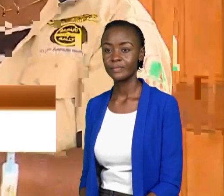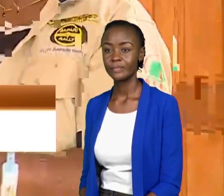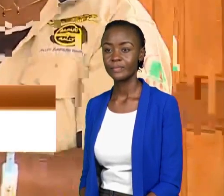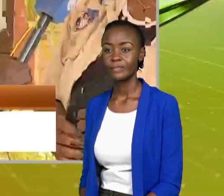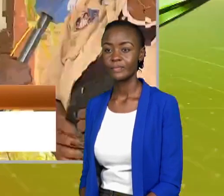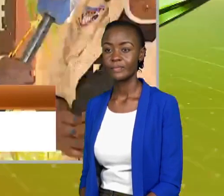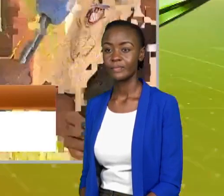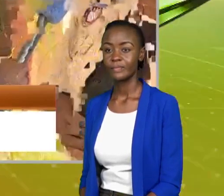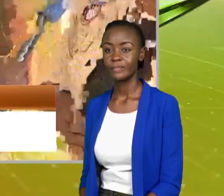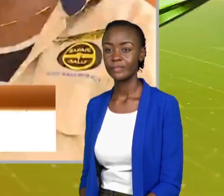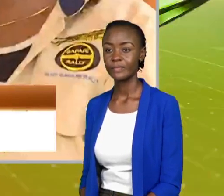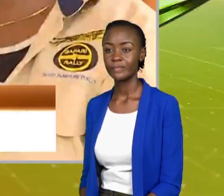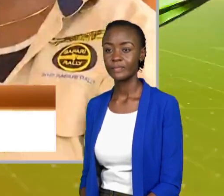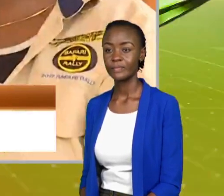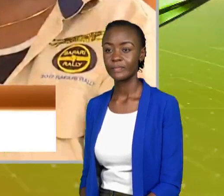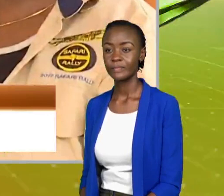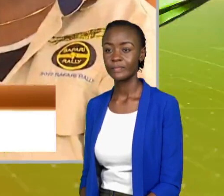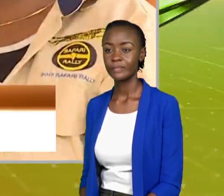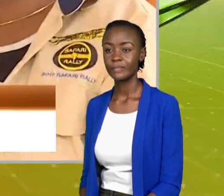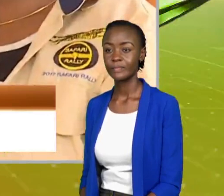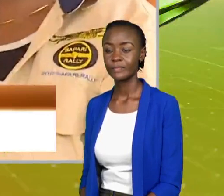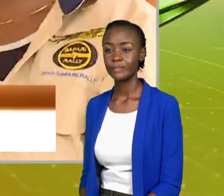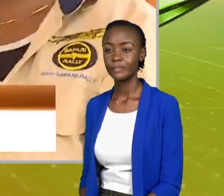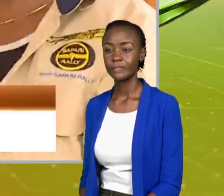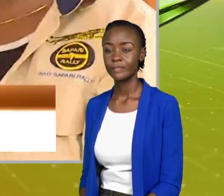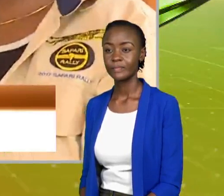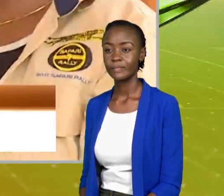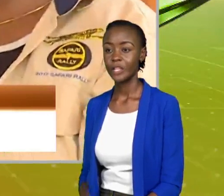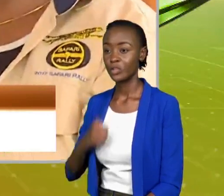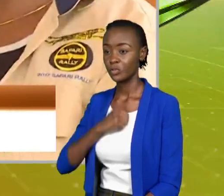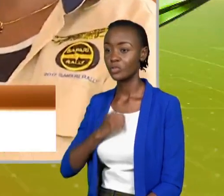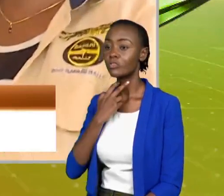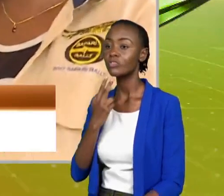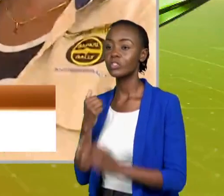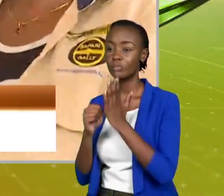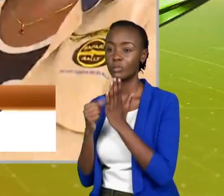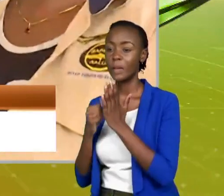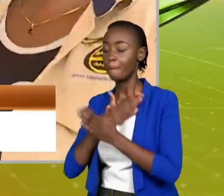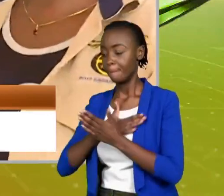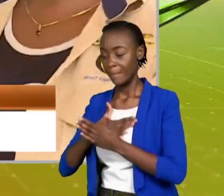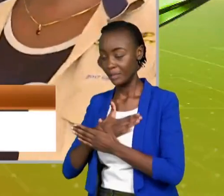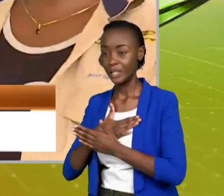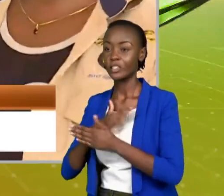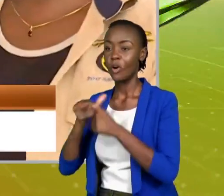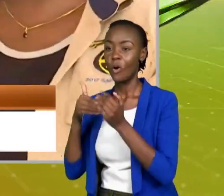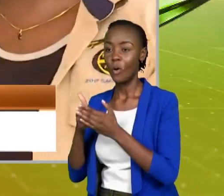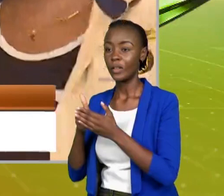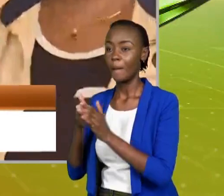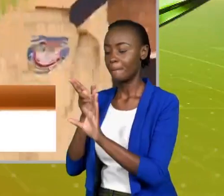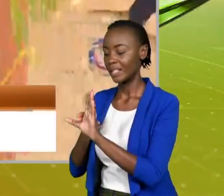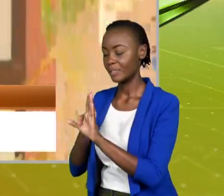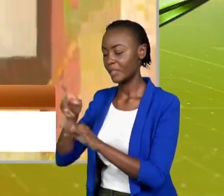That's a long time. So safari imerudi. So we all must participate. Yes. Asante sana